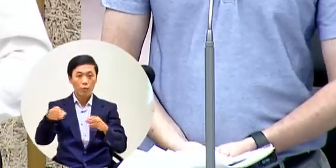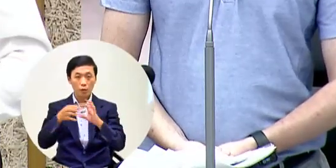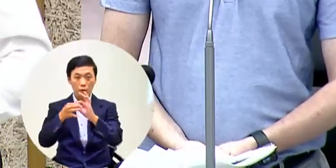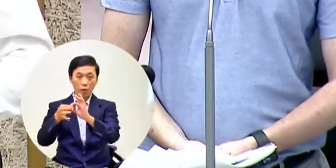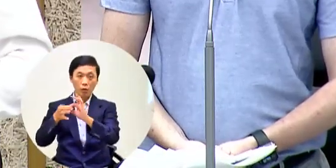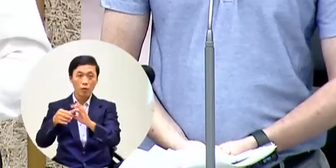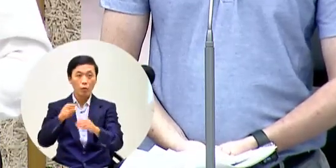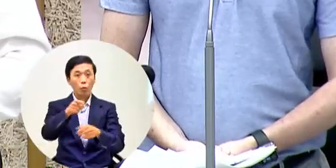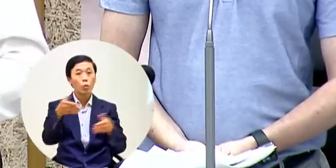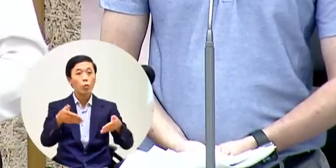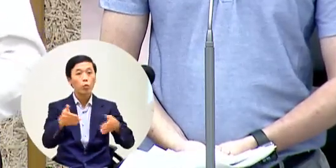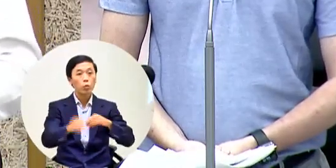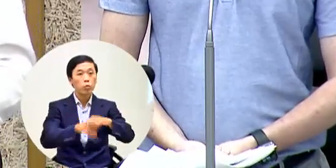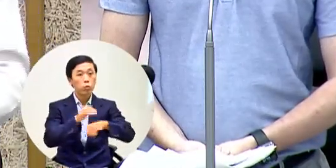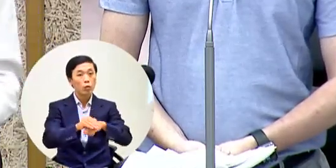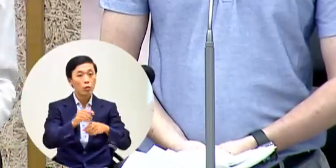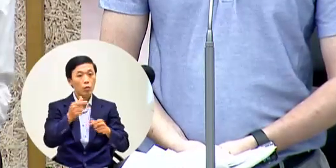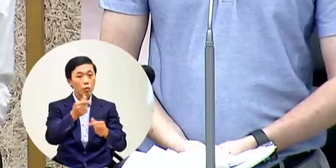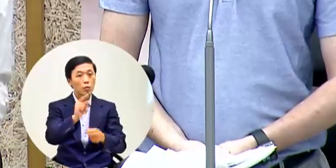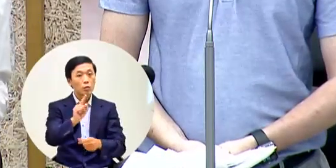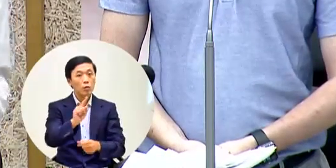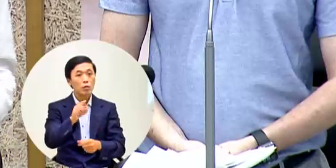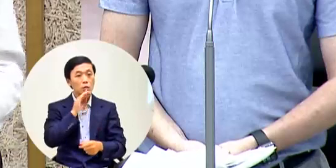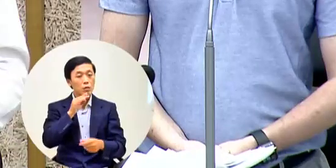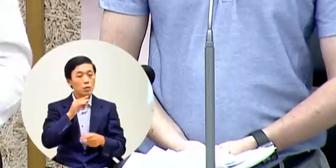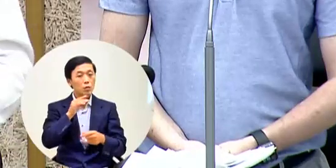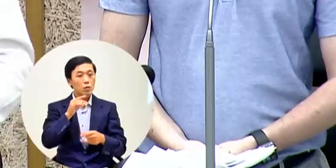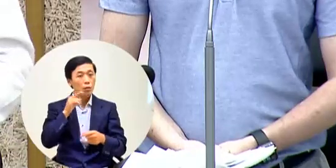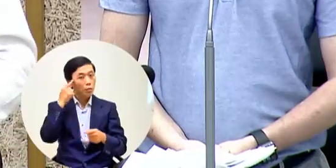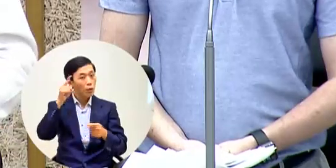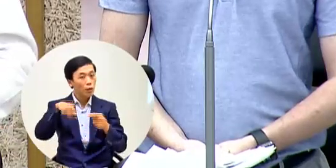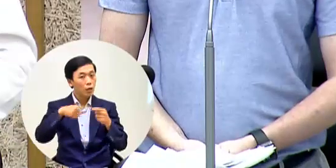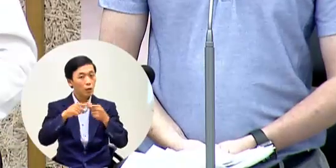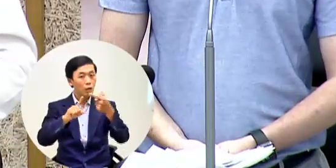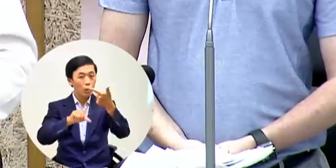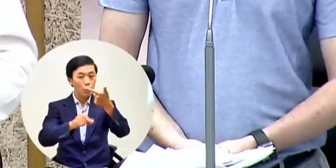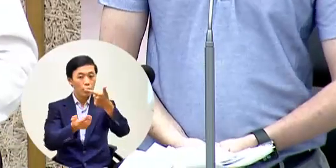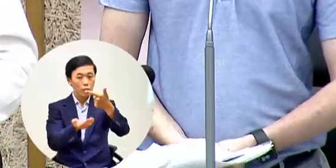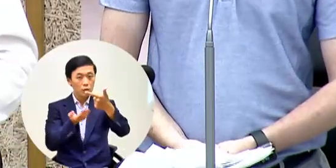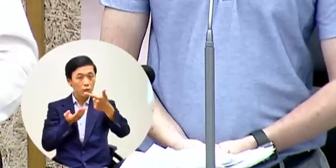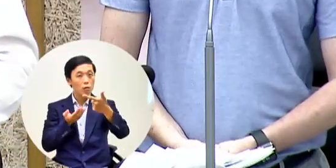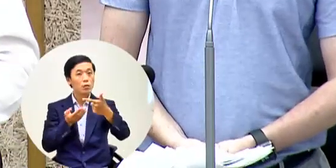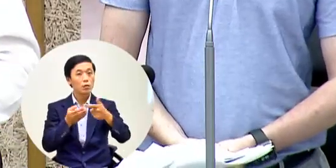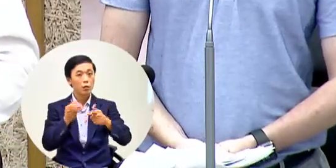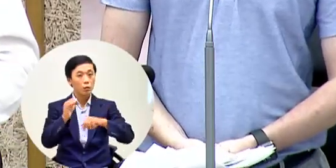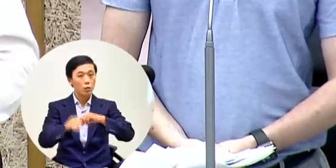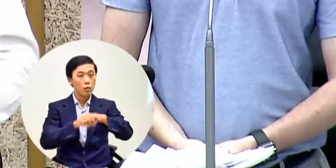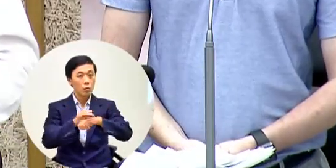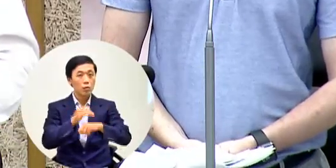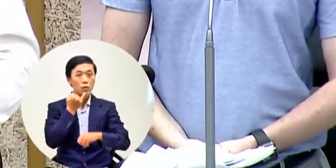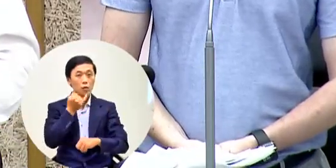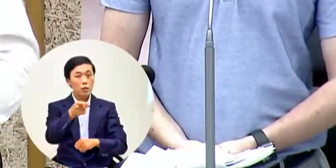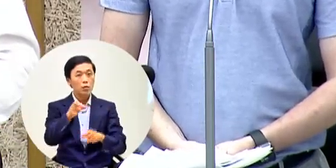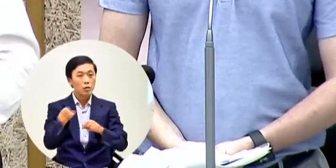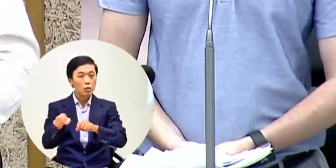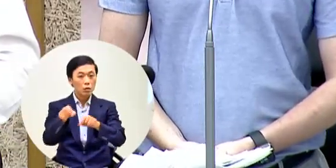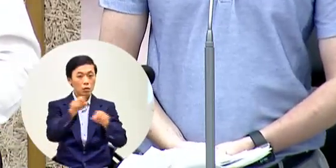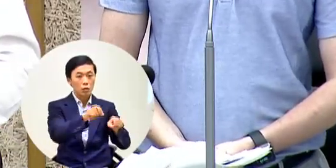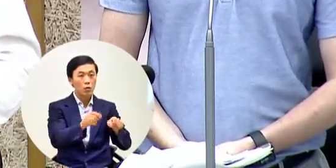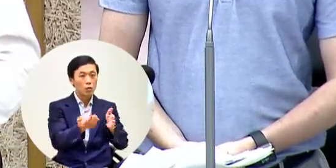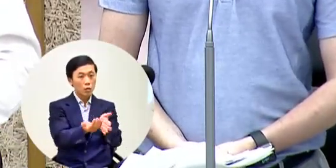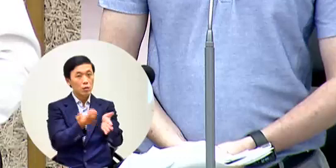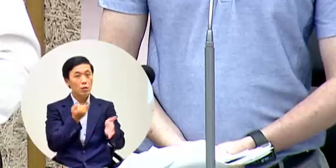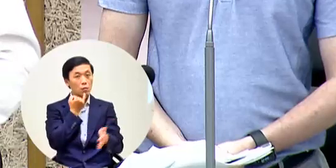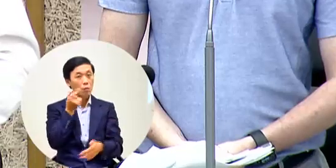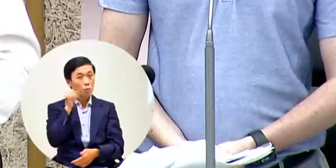工？ 全部完工是在明年六月以前。对， 一年六月前，哎，在提前没啦，哎，在超前没。 当然，